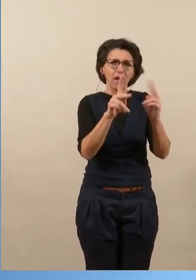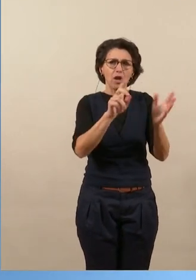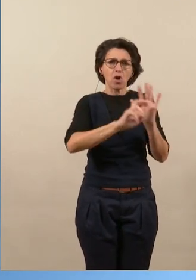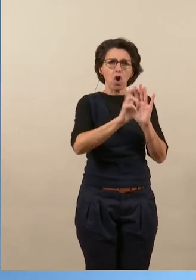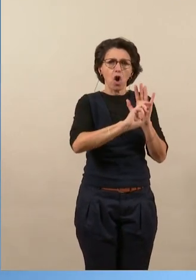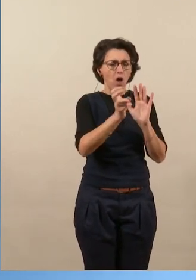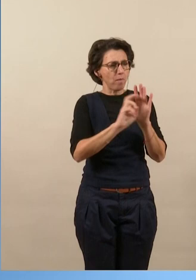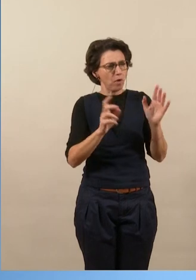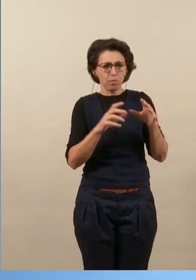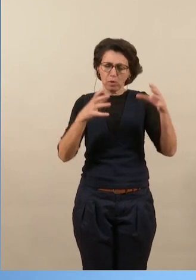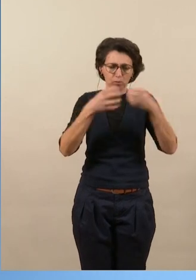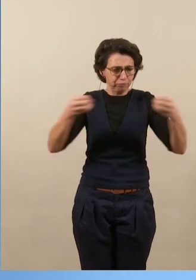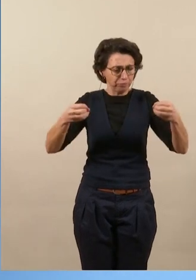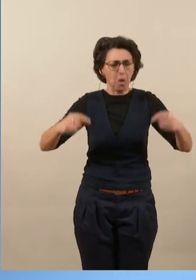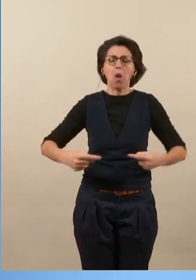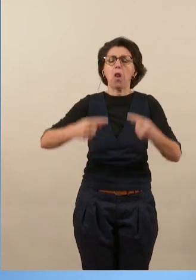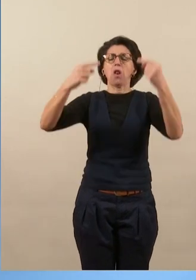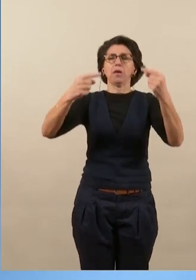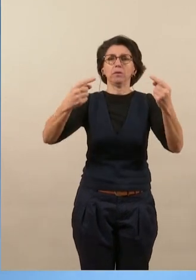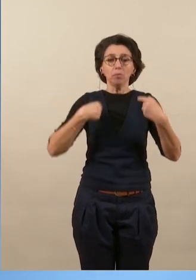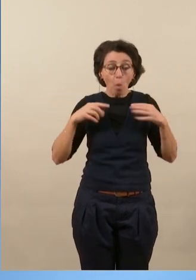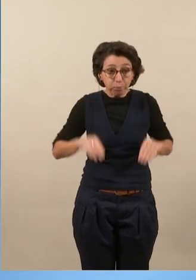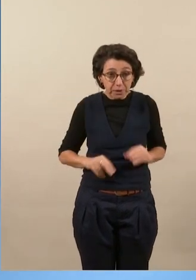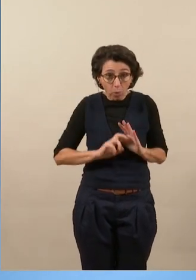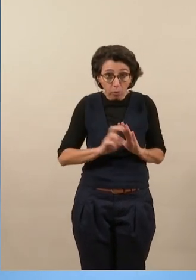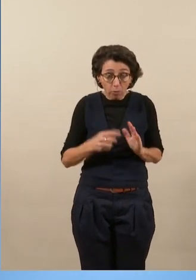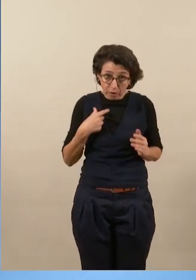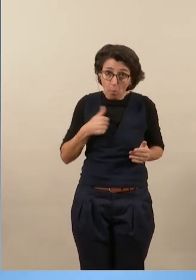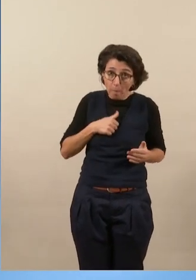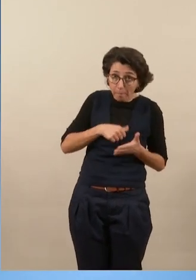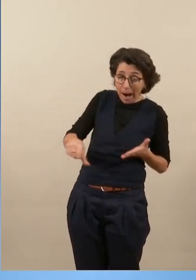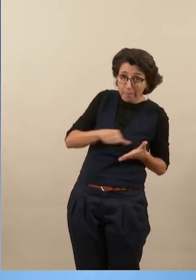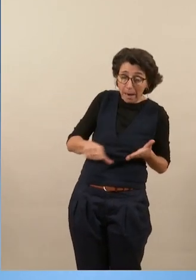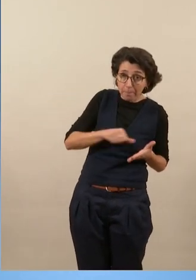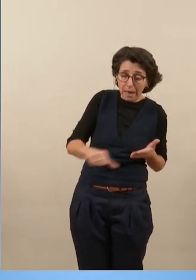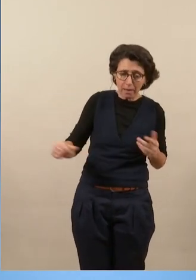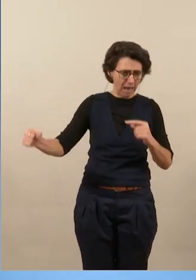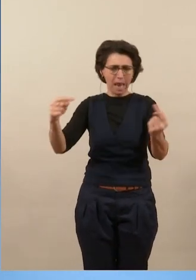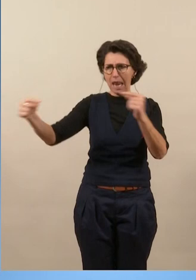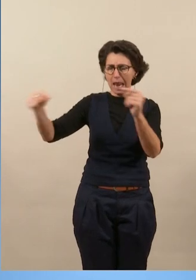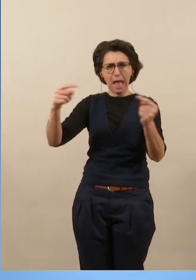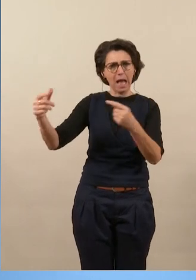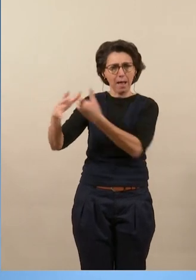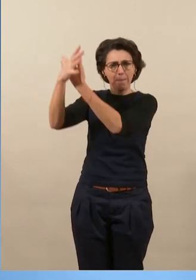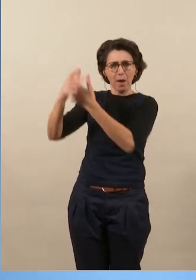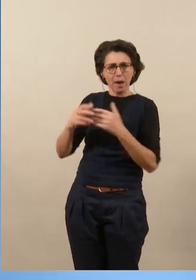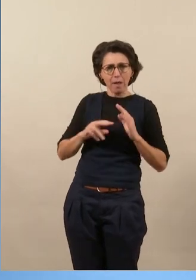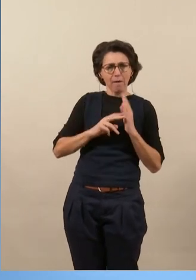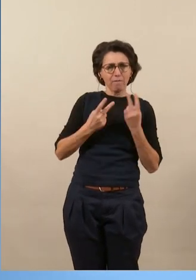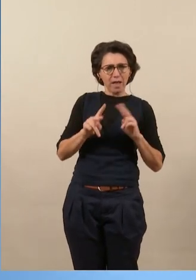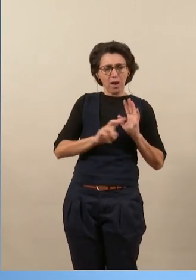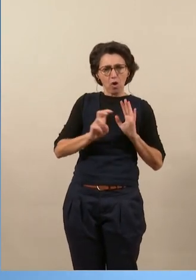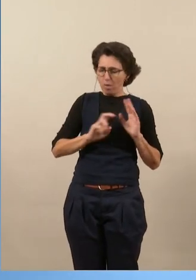m'interpelle parce que je suis grenoblois et c'est le Grenoblois qui paye cette mésentente de cette majorité